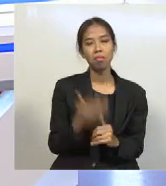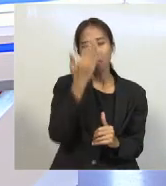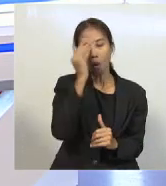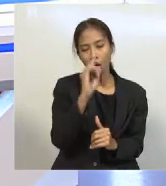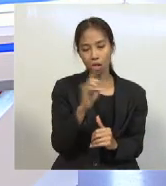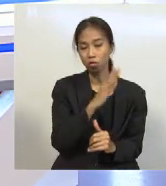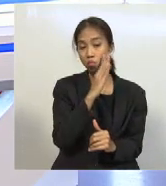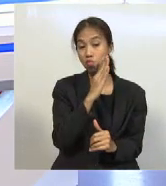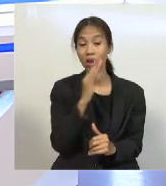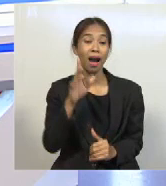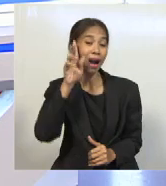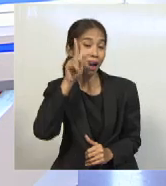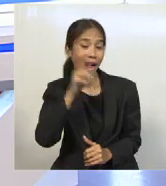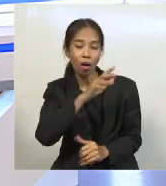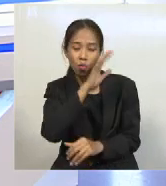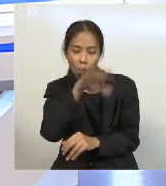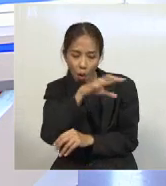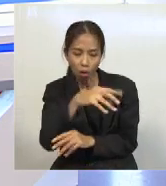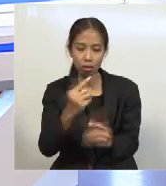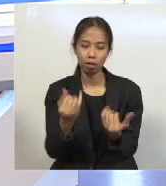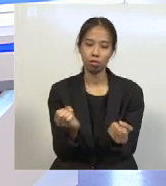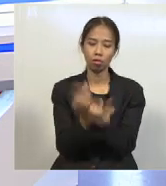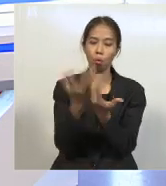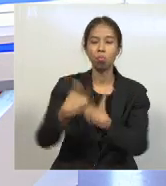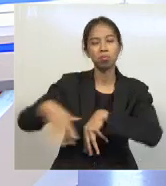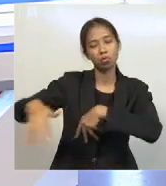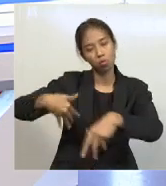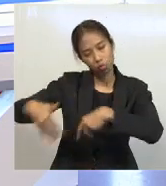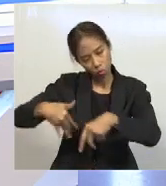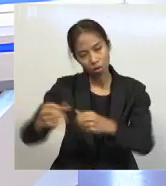ราะว่ามันสร้างผลกระทบทั้งด้านเศรษฐกิจสังคมแล้วก็ความมั่นคงของชาติด้วย ค่ะ